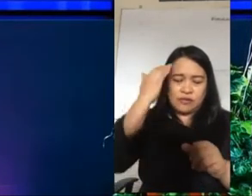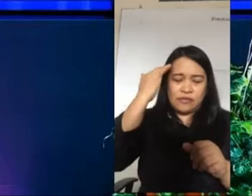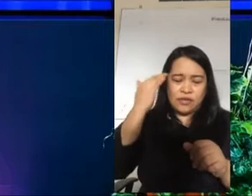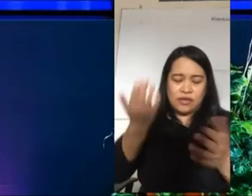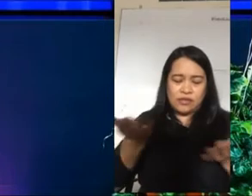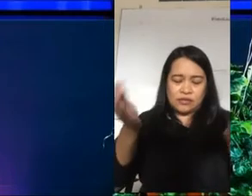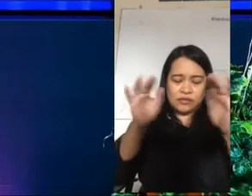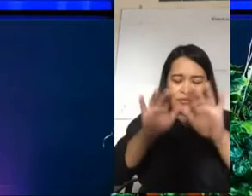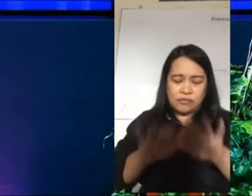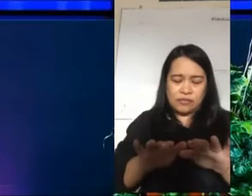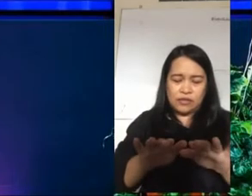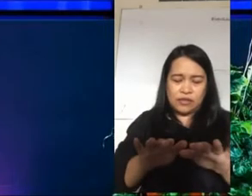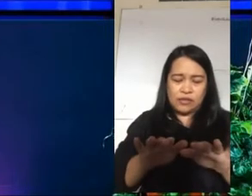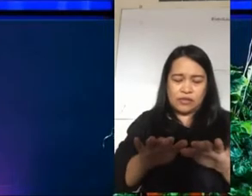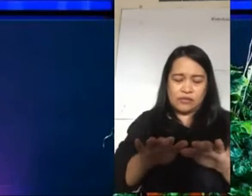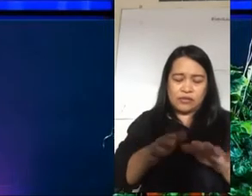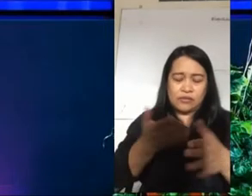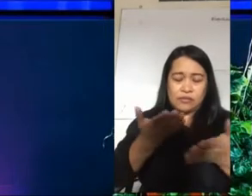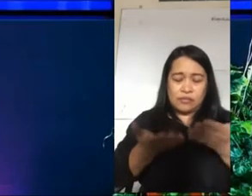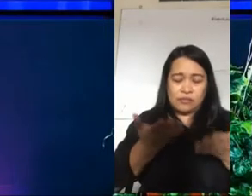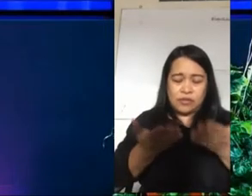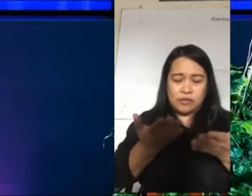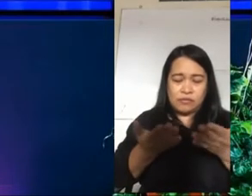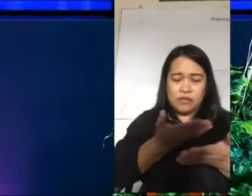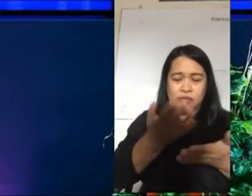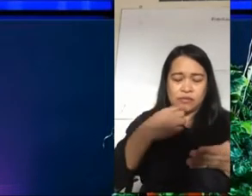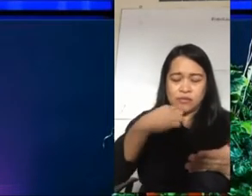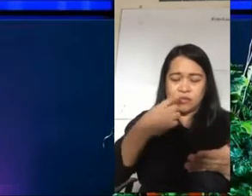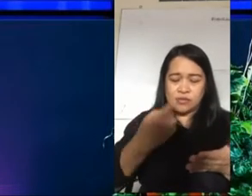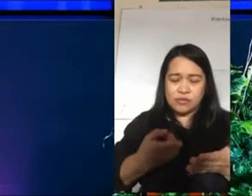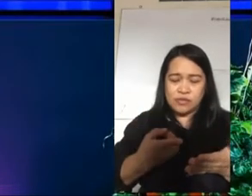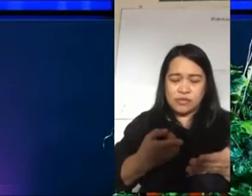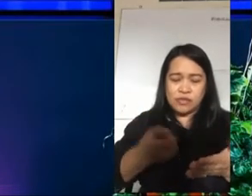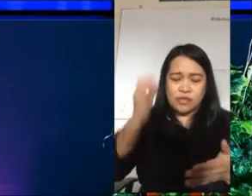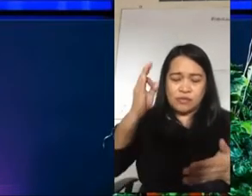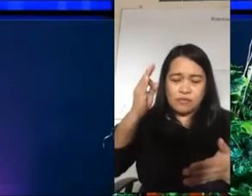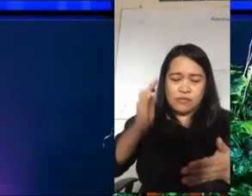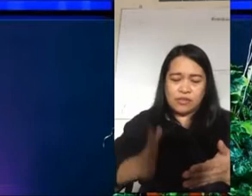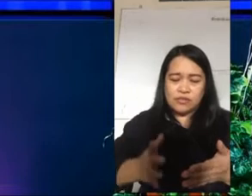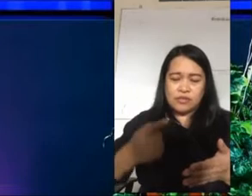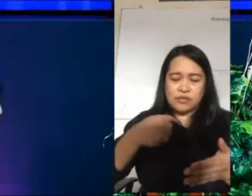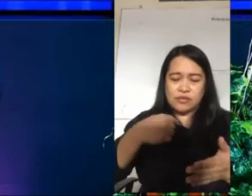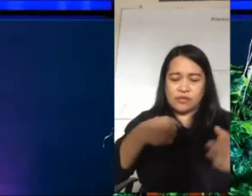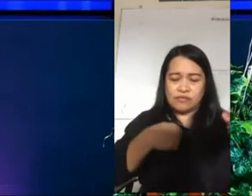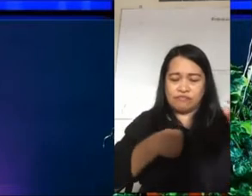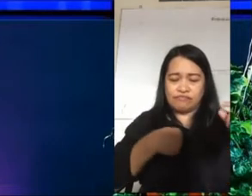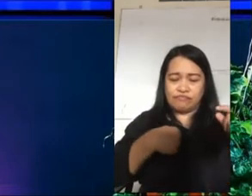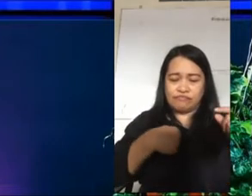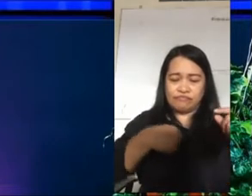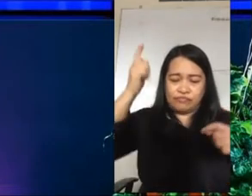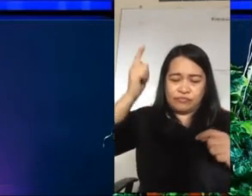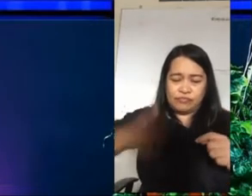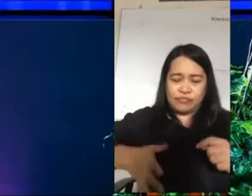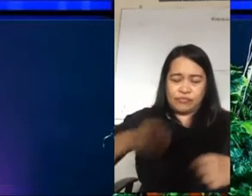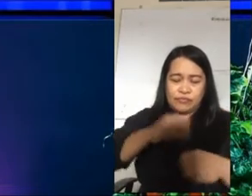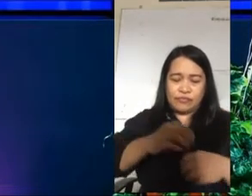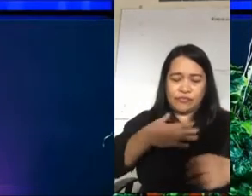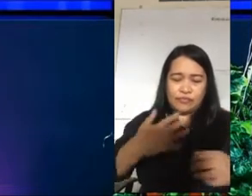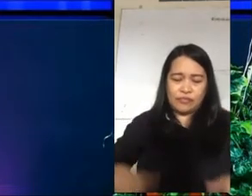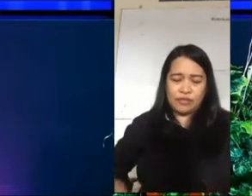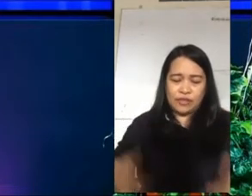ito, maaaring sinasaan mo, Pastor, kailangan ko ang Diyos sa buhay ko. Nais